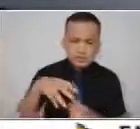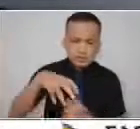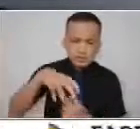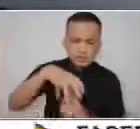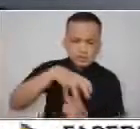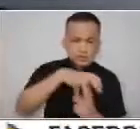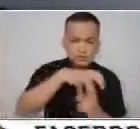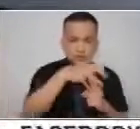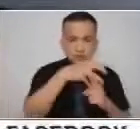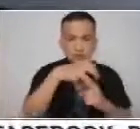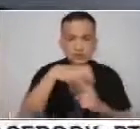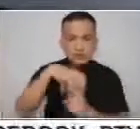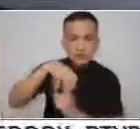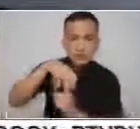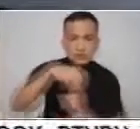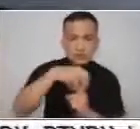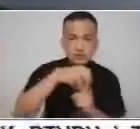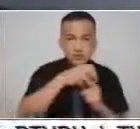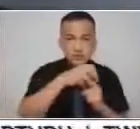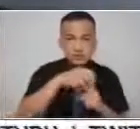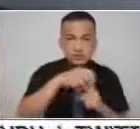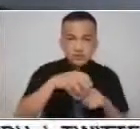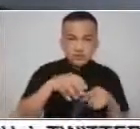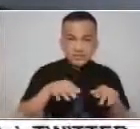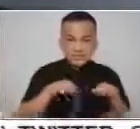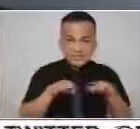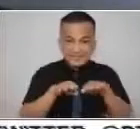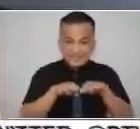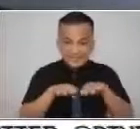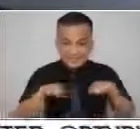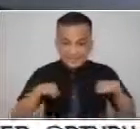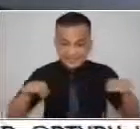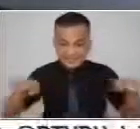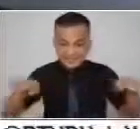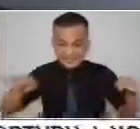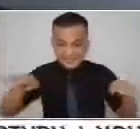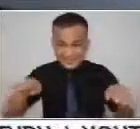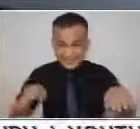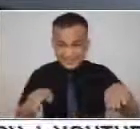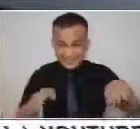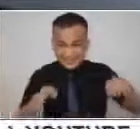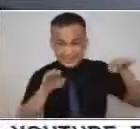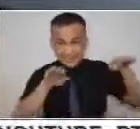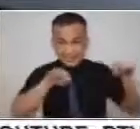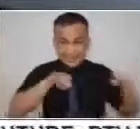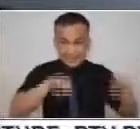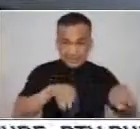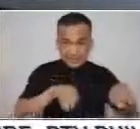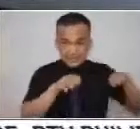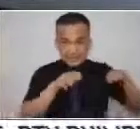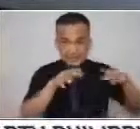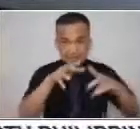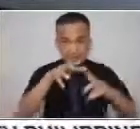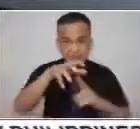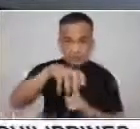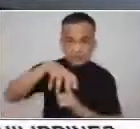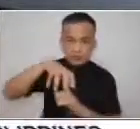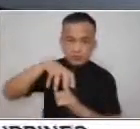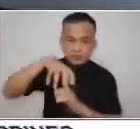Magpapatupad nga na mga pagbabago ang Commission on Elections o COMELEC para sa darating na eleksyon sa taong